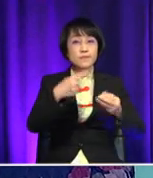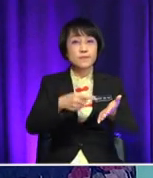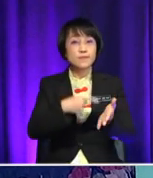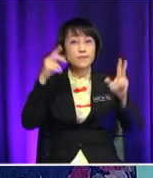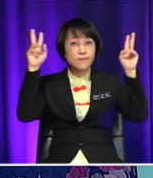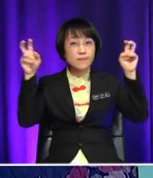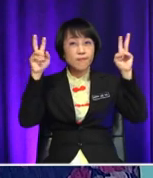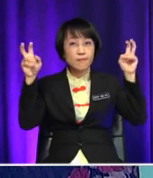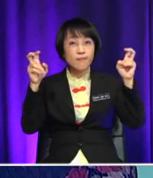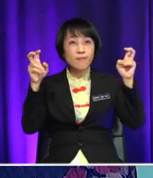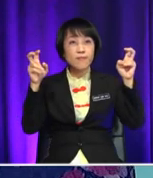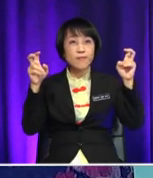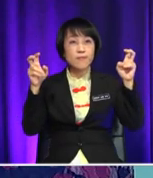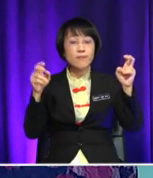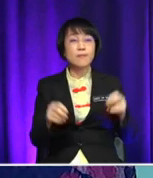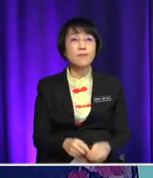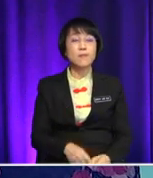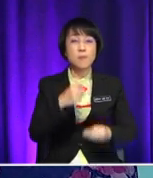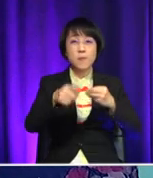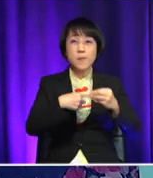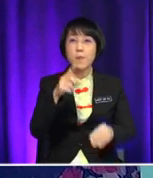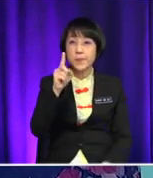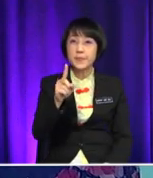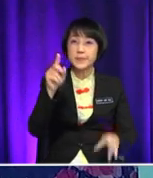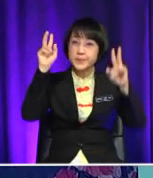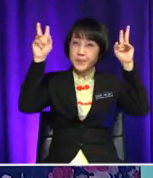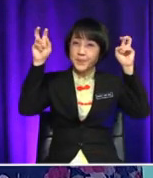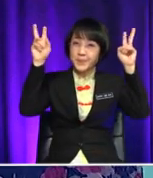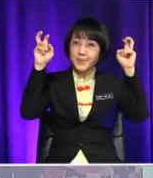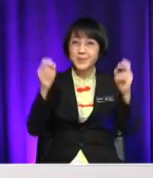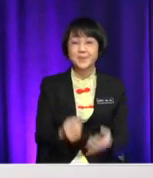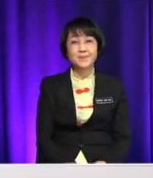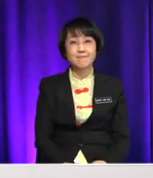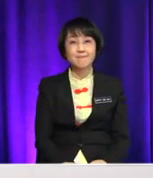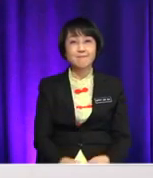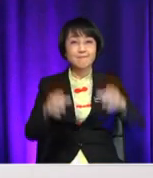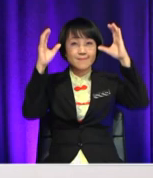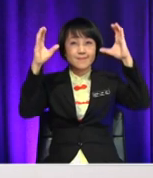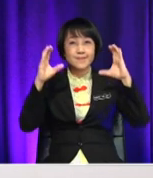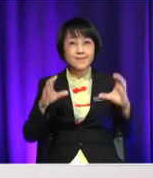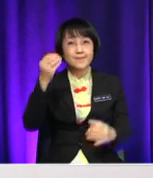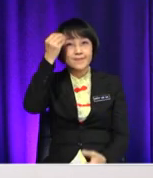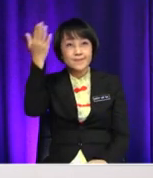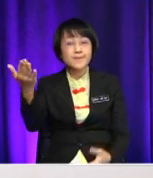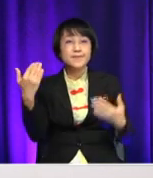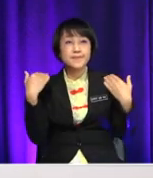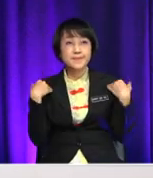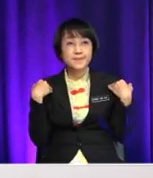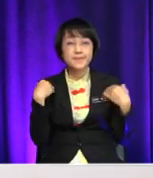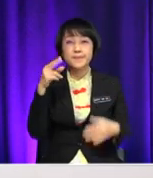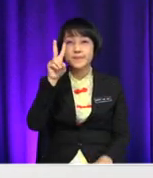maknanya tentang satu tajuk Oke Yang Kedua kaidah penyampaiannya Mira ada dua halo